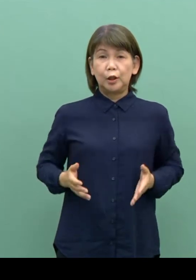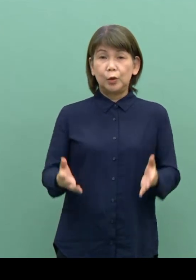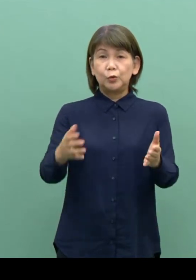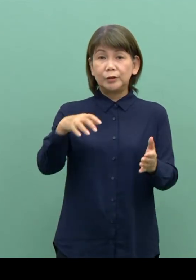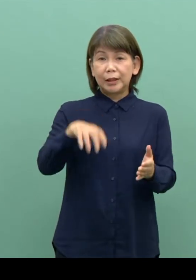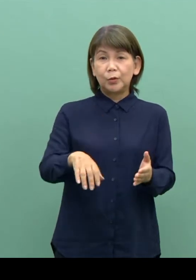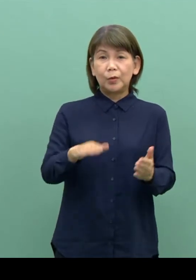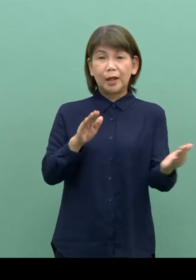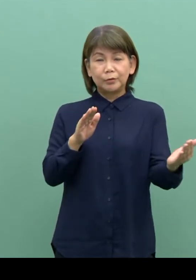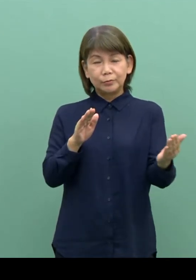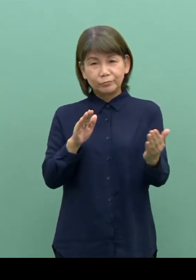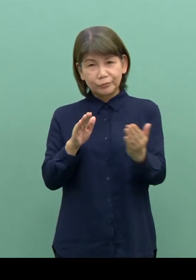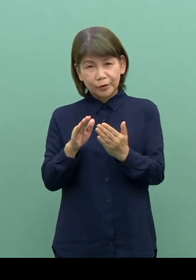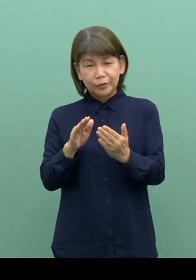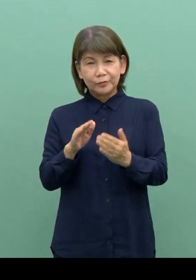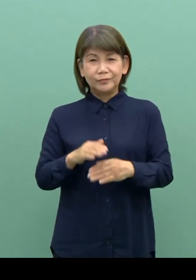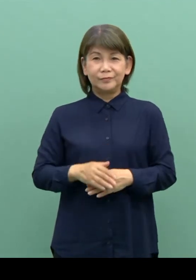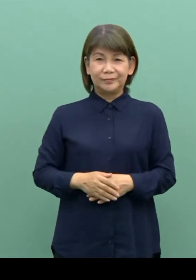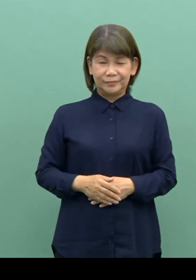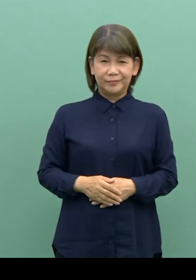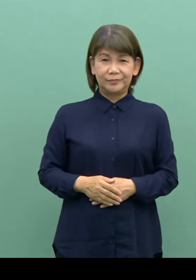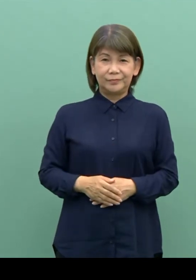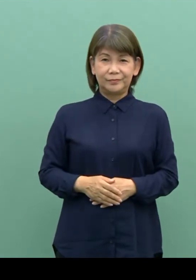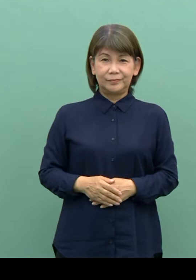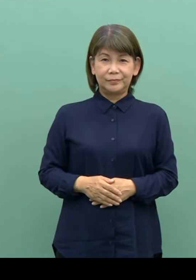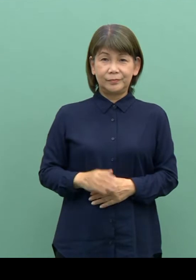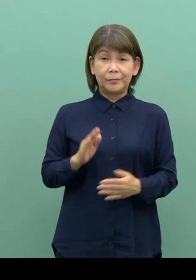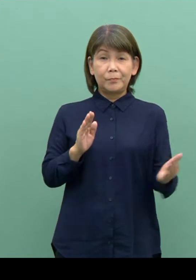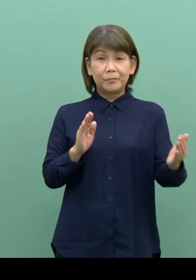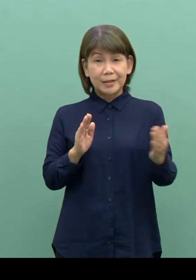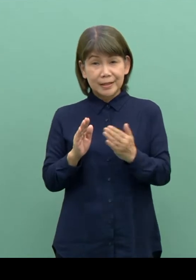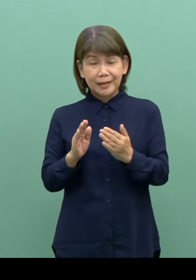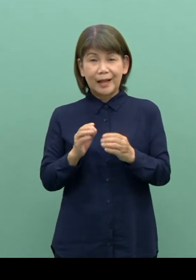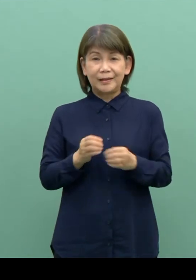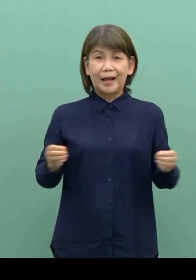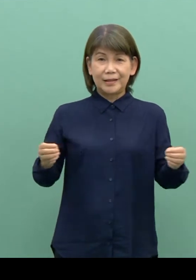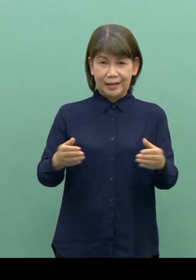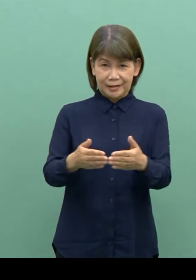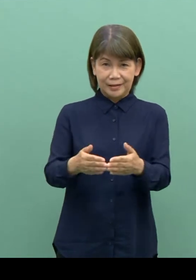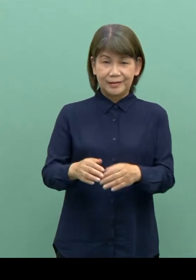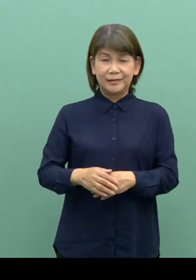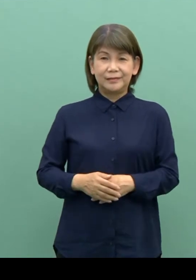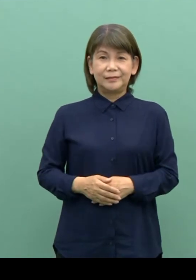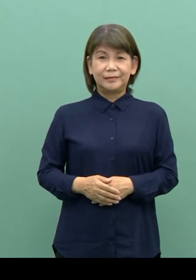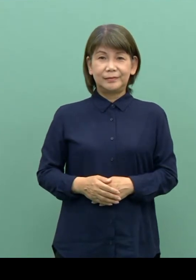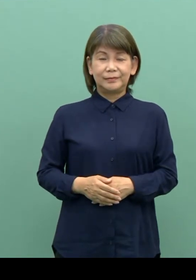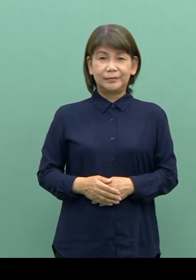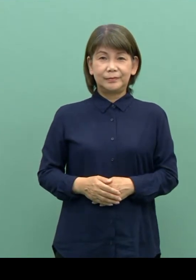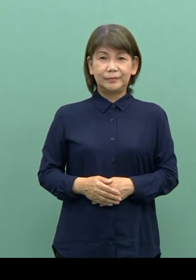ふるさとがぐっと身近になる、 身近な長崎。